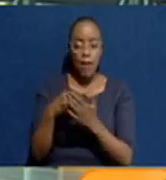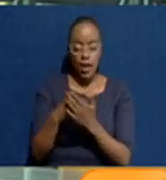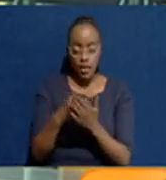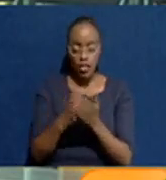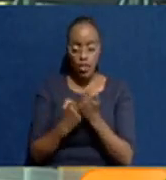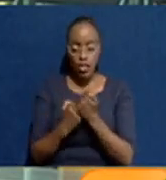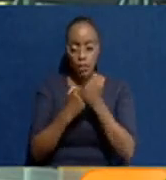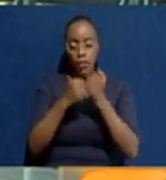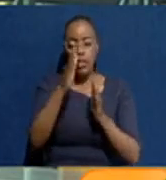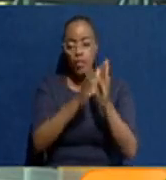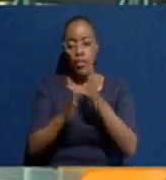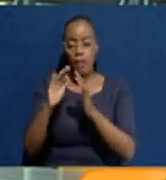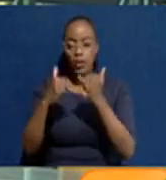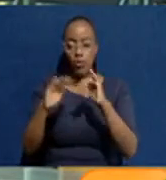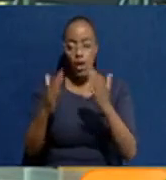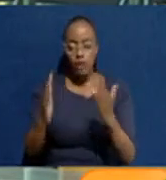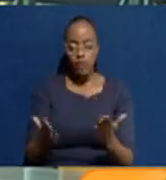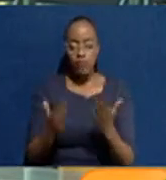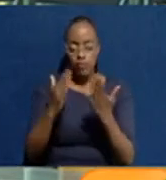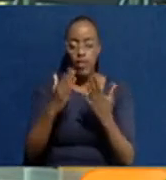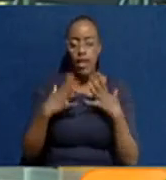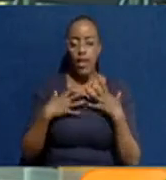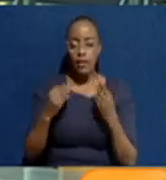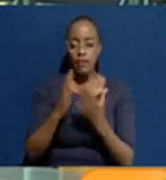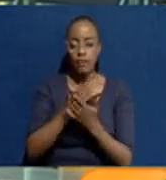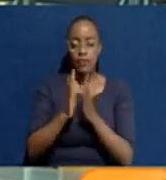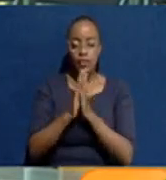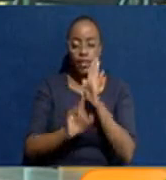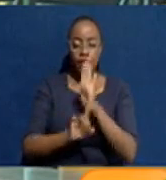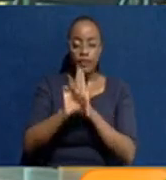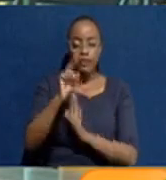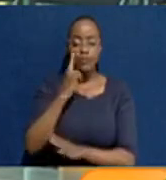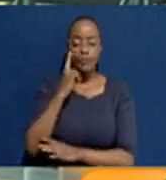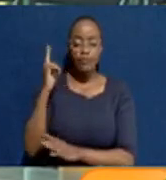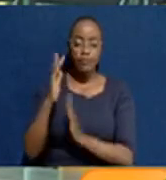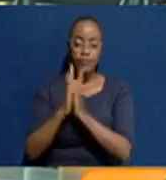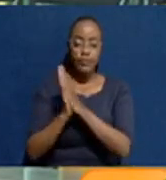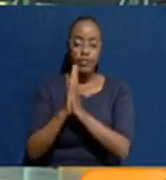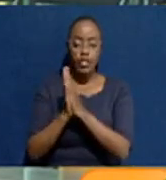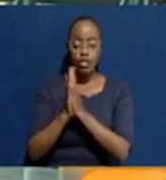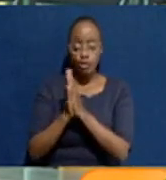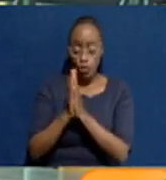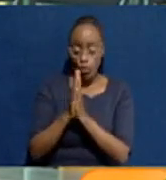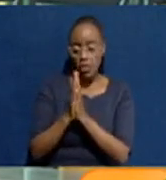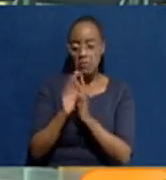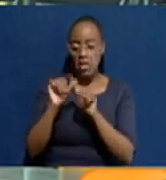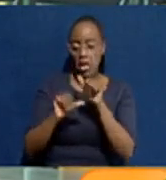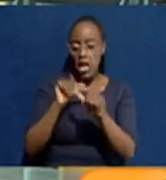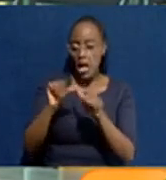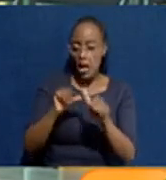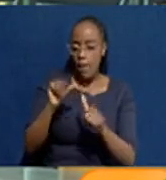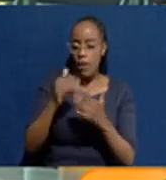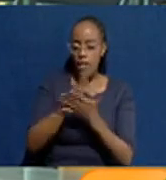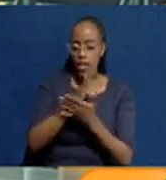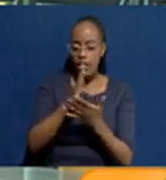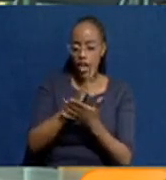kufadhili mpango wake wa kuboresha sekta ya afya na miradi ya maendeleo. Mwanahabari wetu Brenda Wanga anatupasha mengi kuhusiana na mgao wa